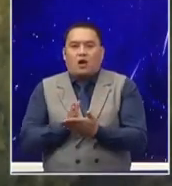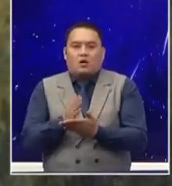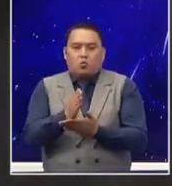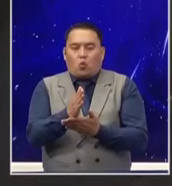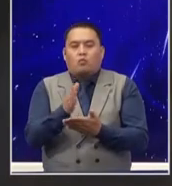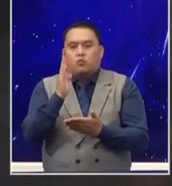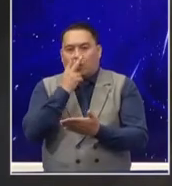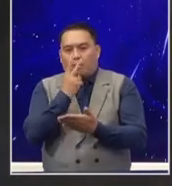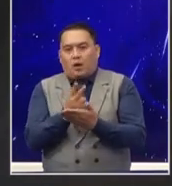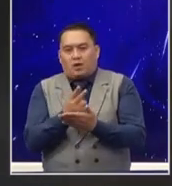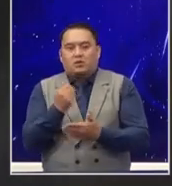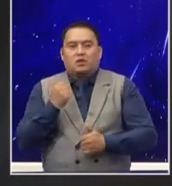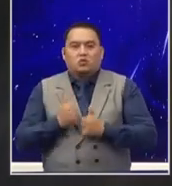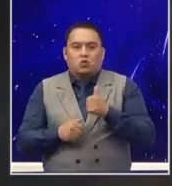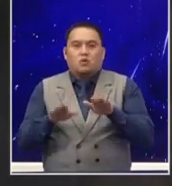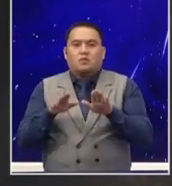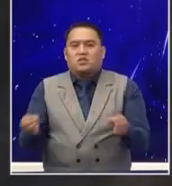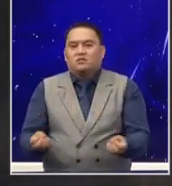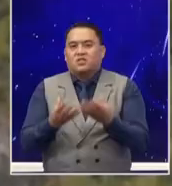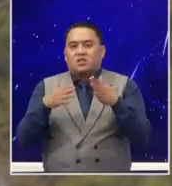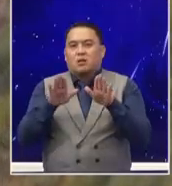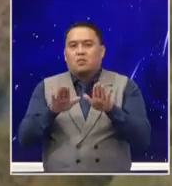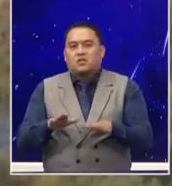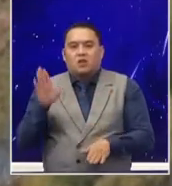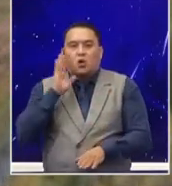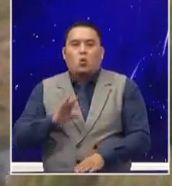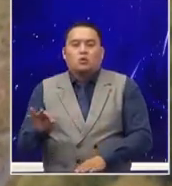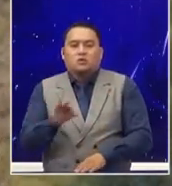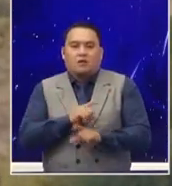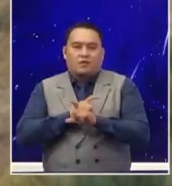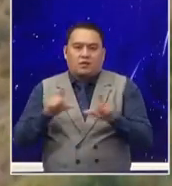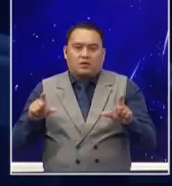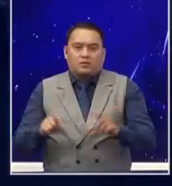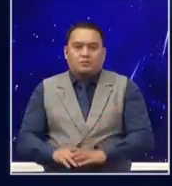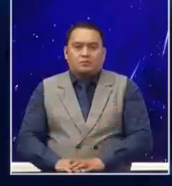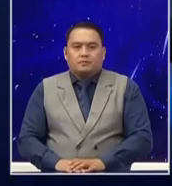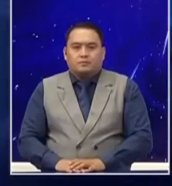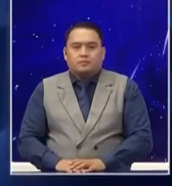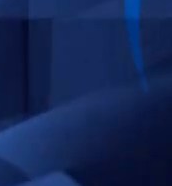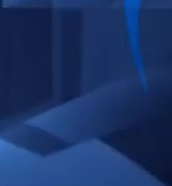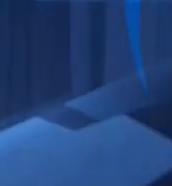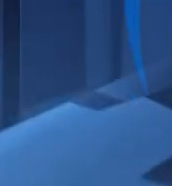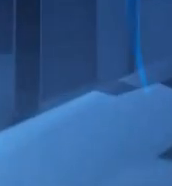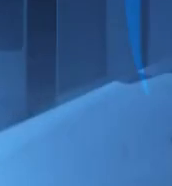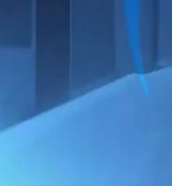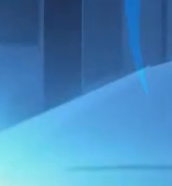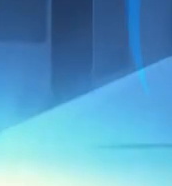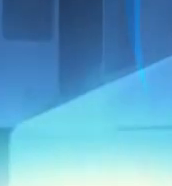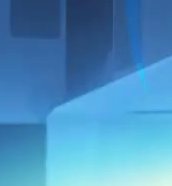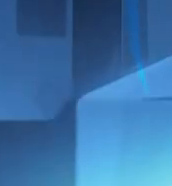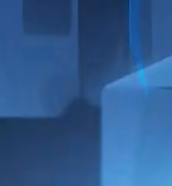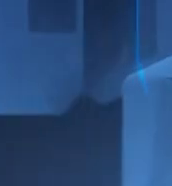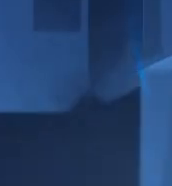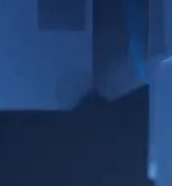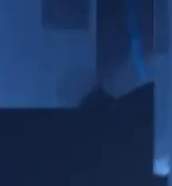«Путеводитель», где будут показаны все достояния, сакральные места, озера и туристические объекты Семиречья. Алексей Цой, Абзал Нусипов и Мади Байбусынов,